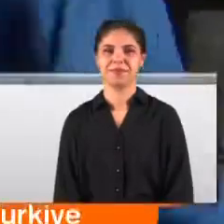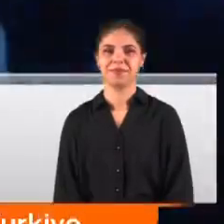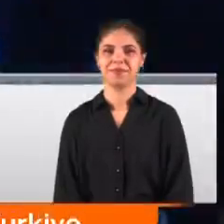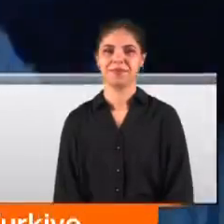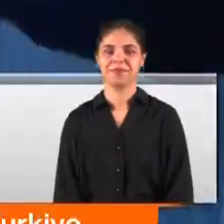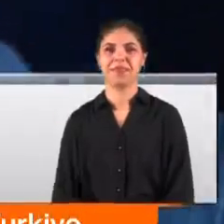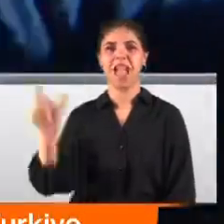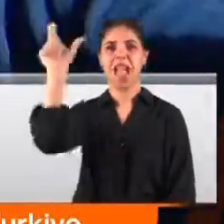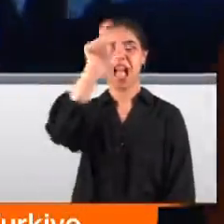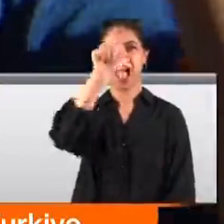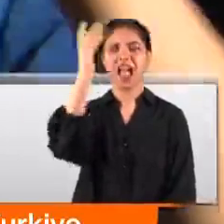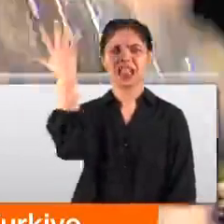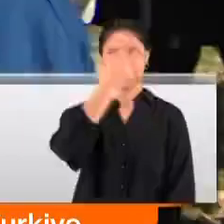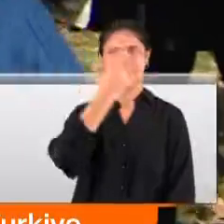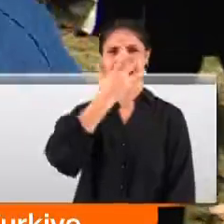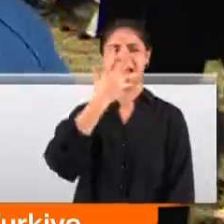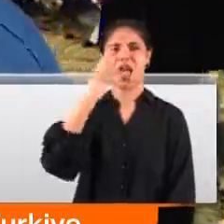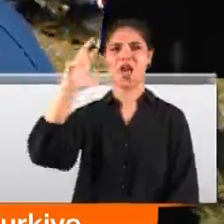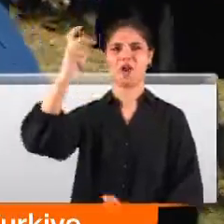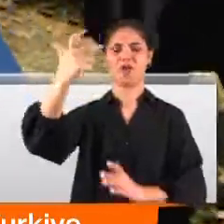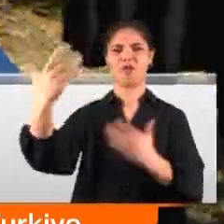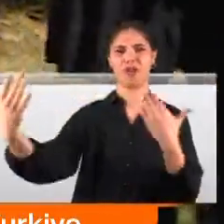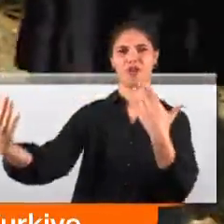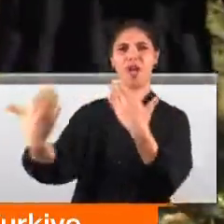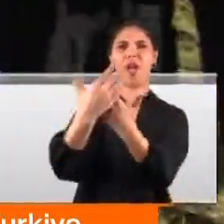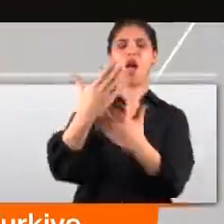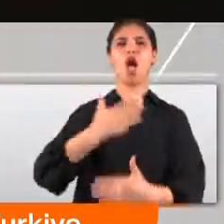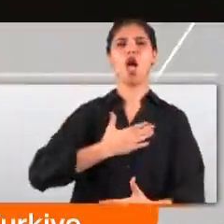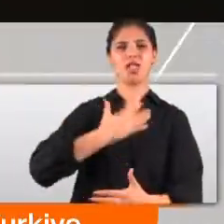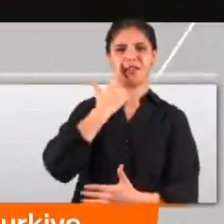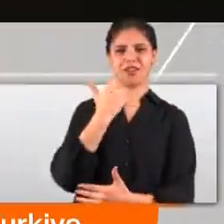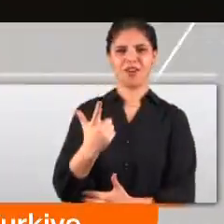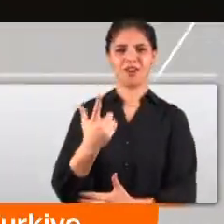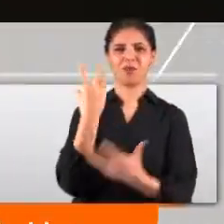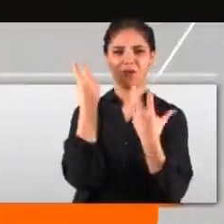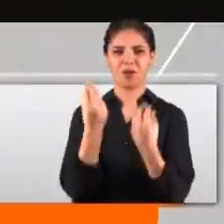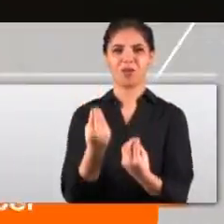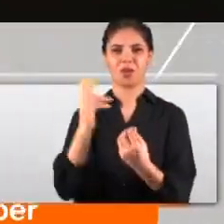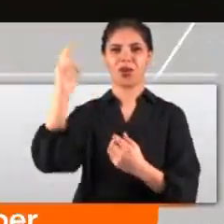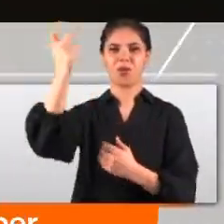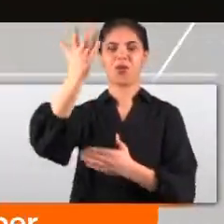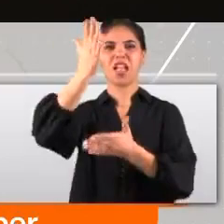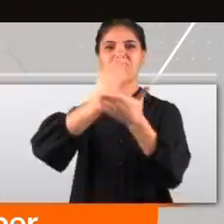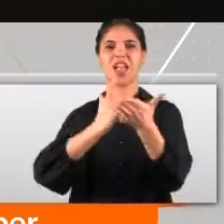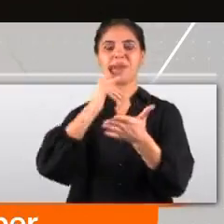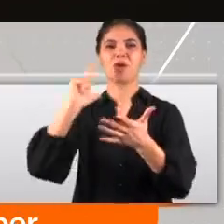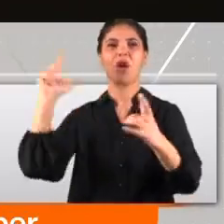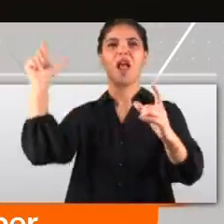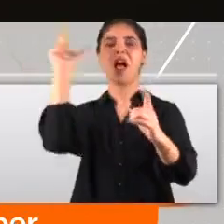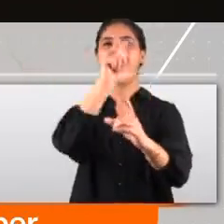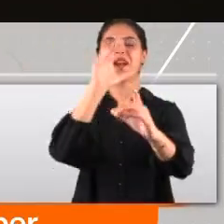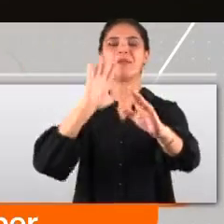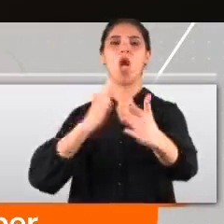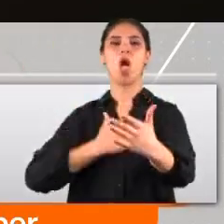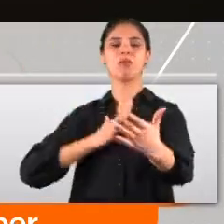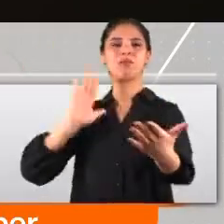Böyle ay böyle siyah bir şekilde güneşi falan kapatıyordu. Çok güzel bir şey. Ay görüyorum, güneşin yarısını kaplamış. Heyecanlı